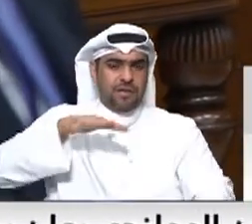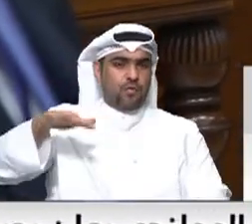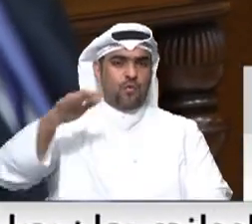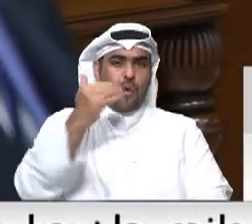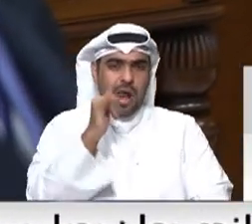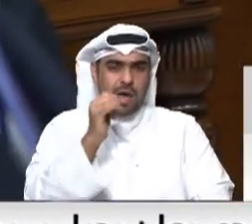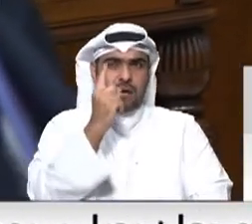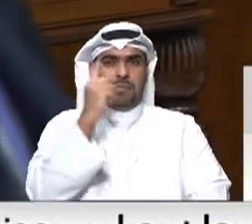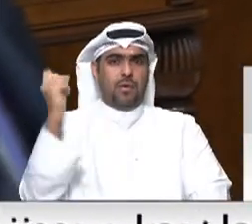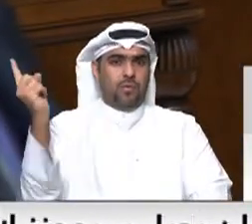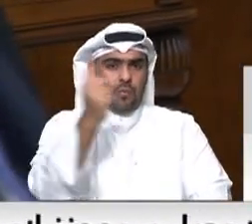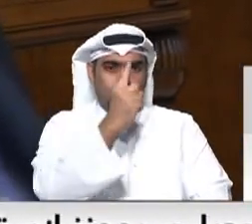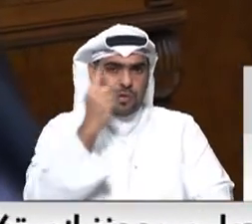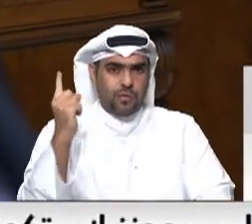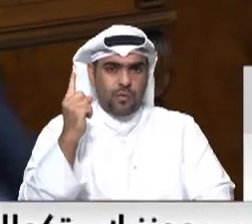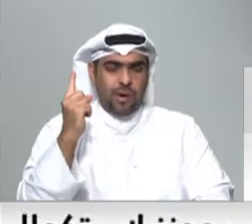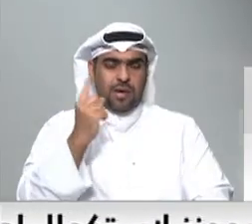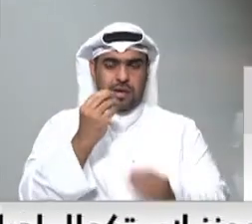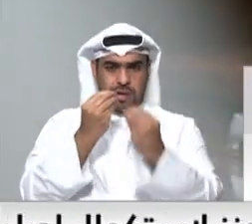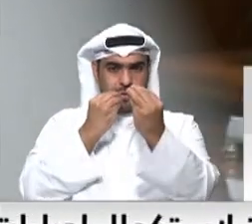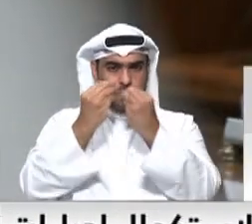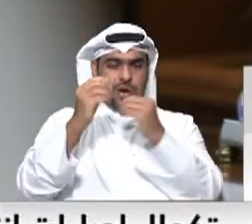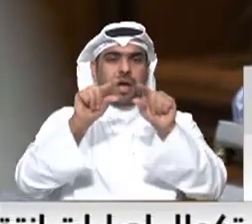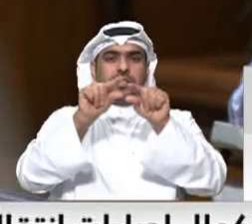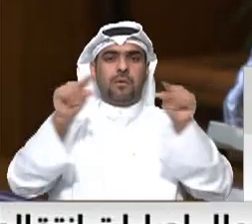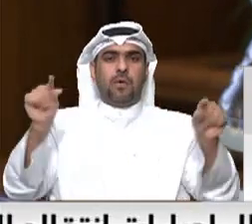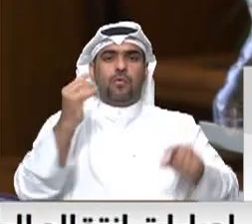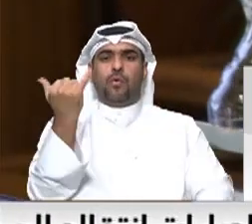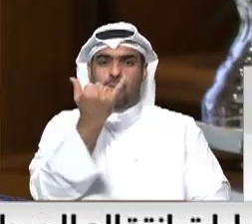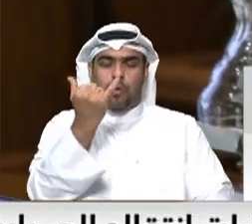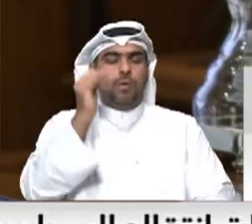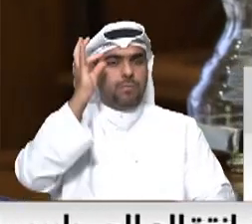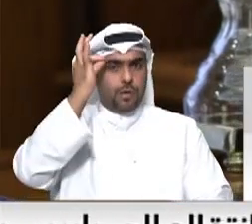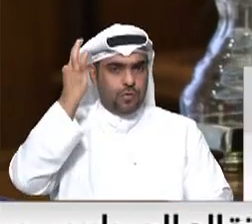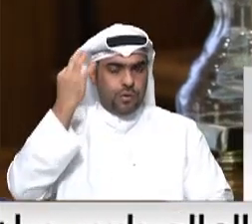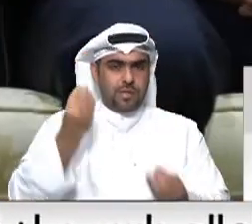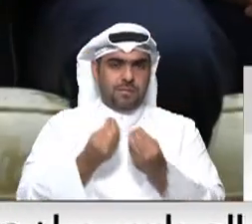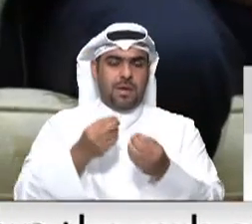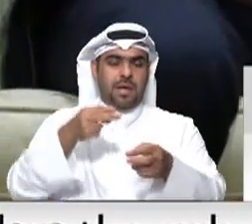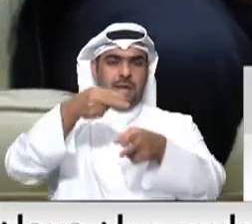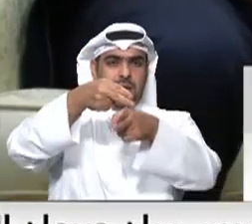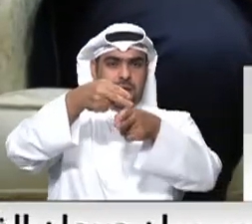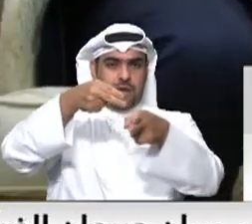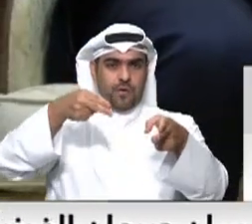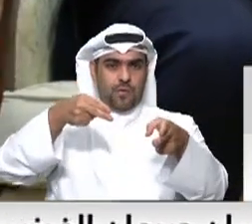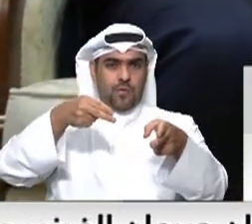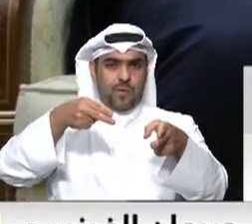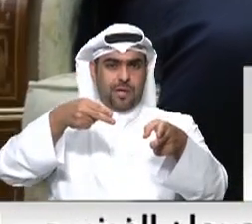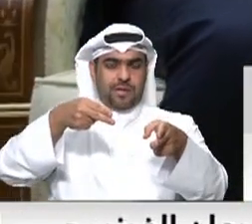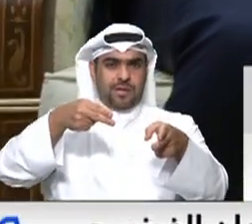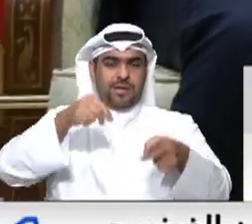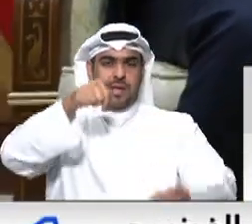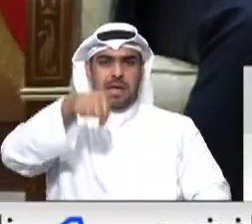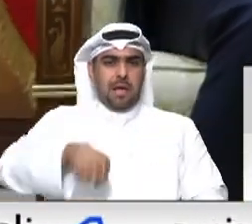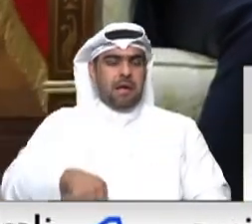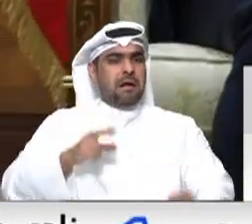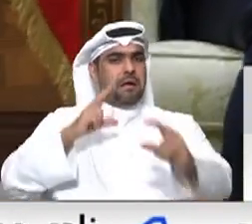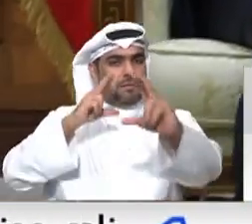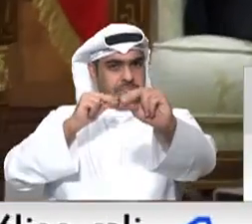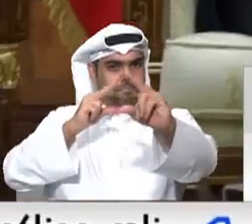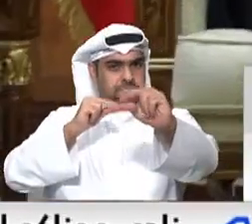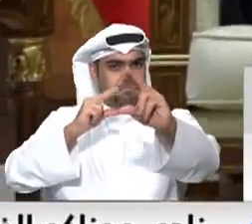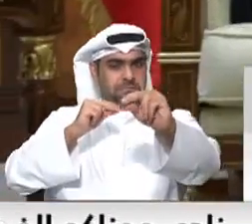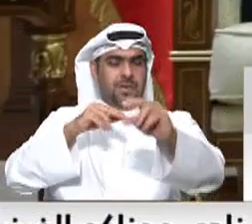الإقليمية والدولية ومناقشة عدد من القضايا محل الاهتمام المشترك والتي شهدت تطابقا في الرؤى